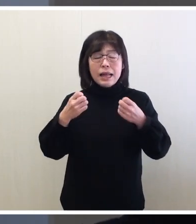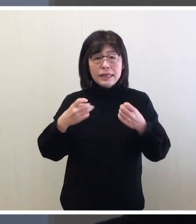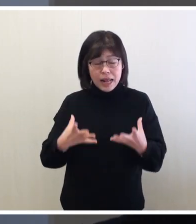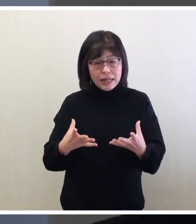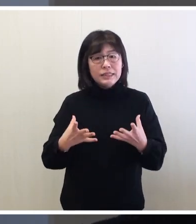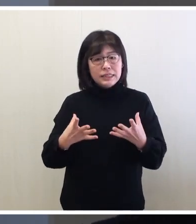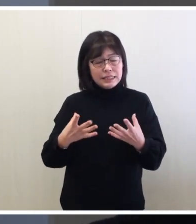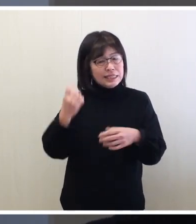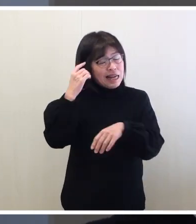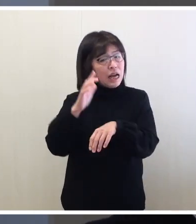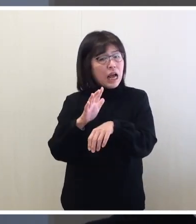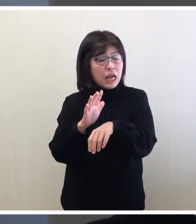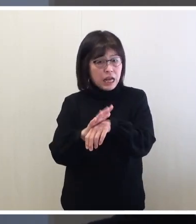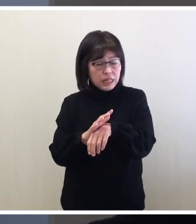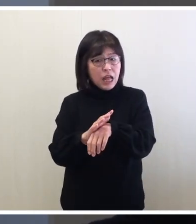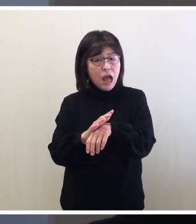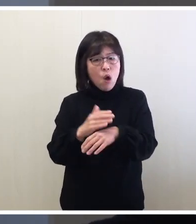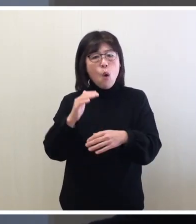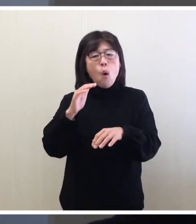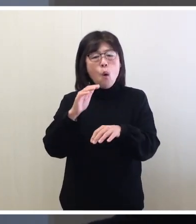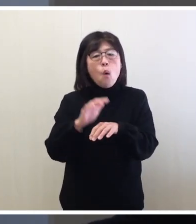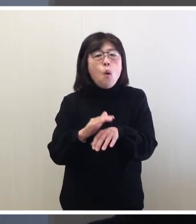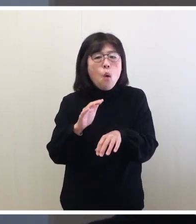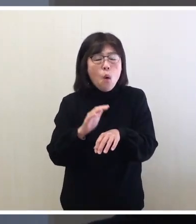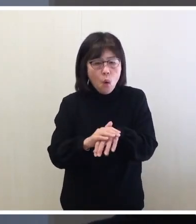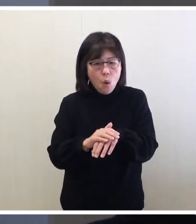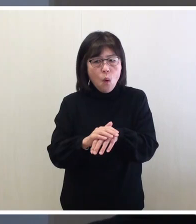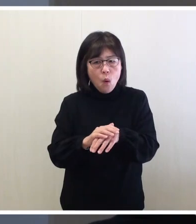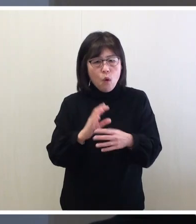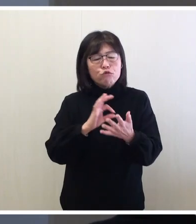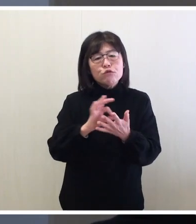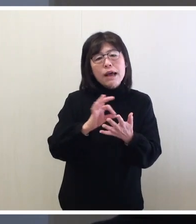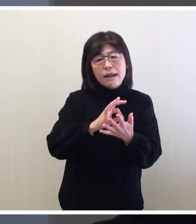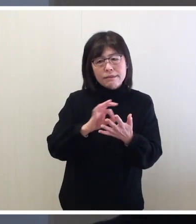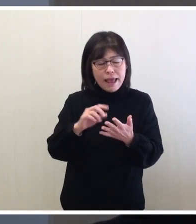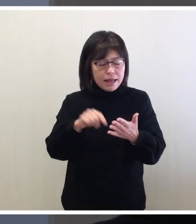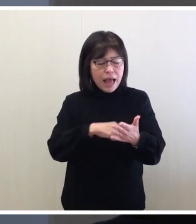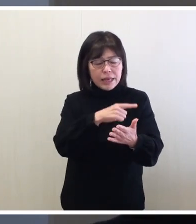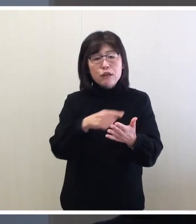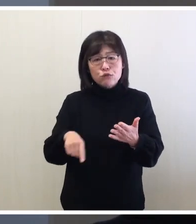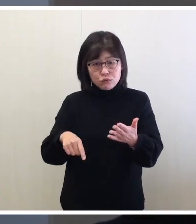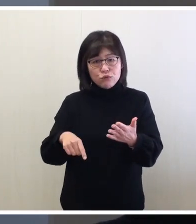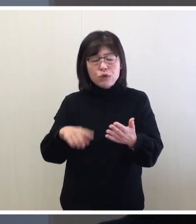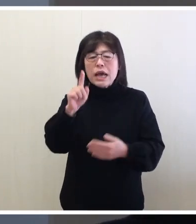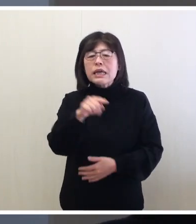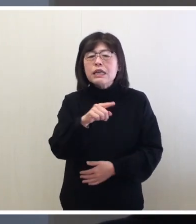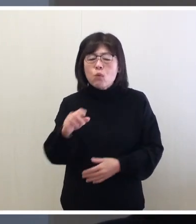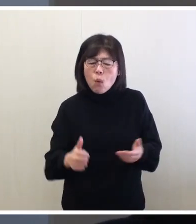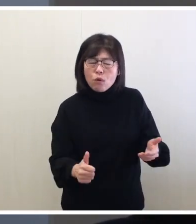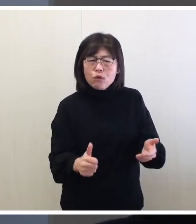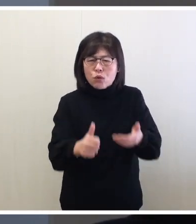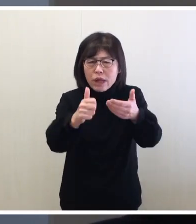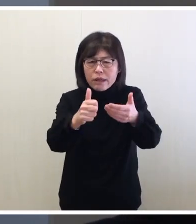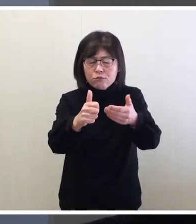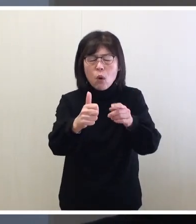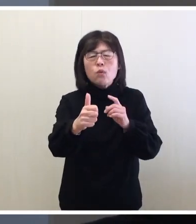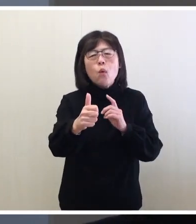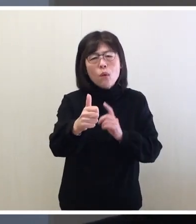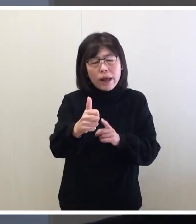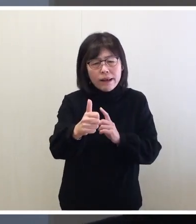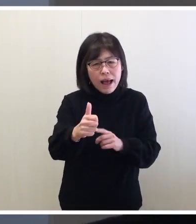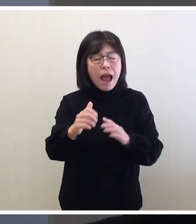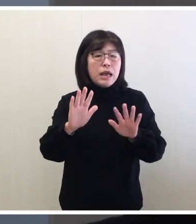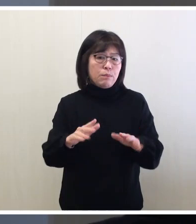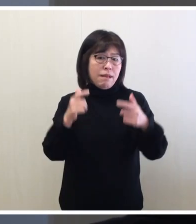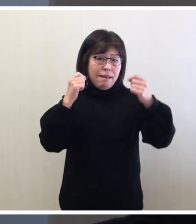ら新たな価値を創造して解決に導く人材を育てることこ